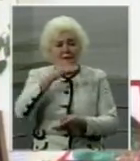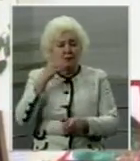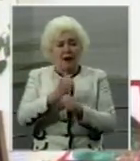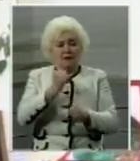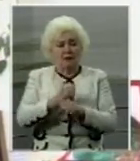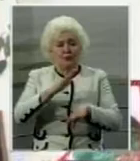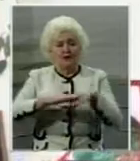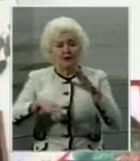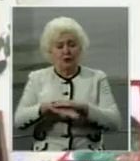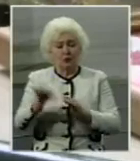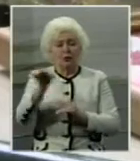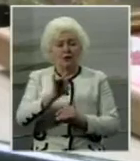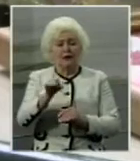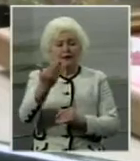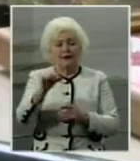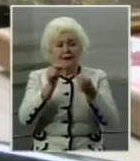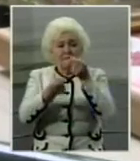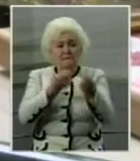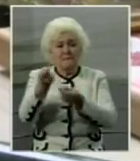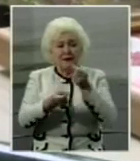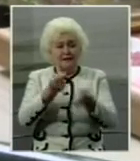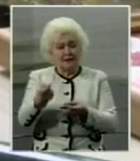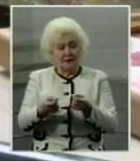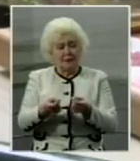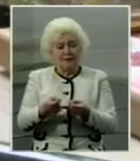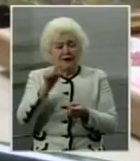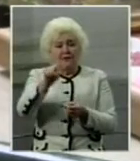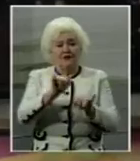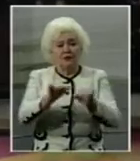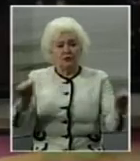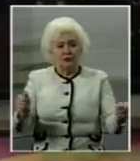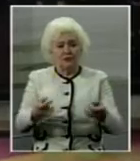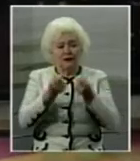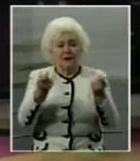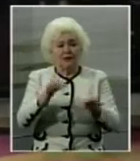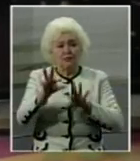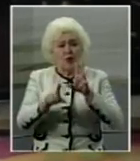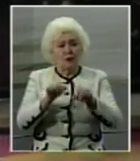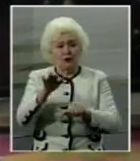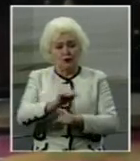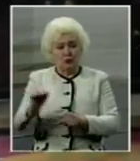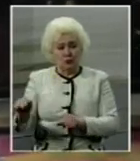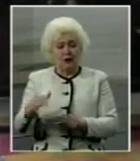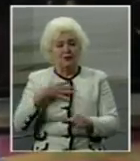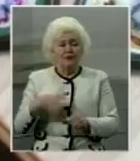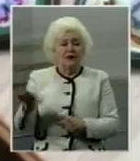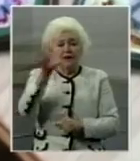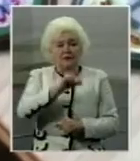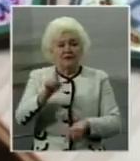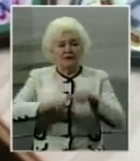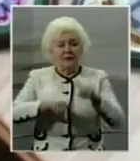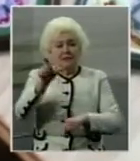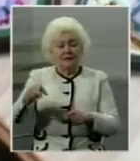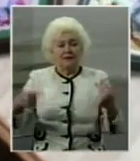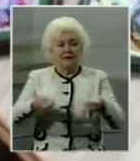робити руками. Ну і бісер, тому що він розвиває дрібну моторику дитини. Ми усі батьки